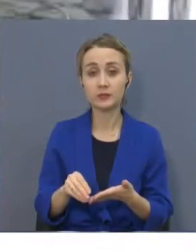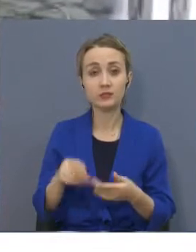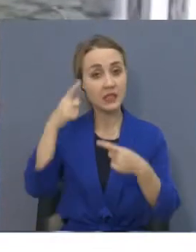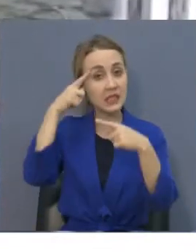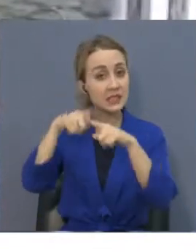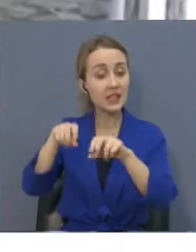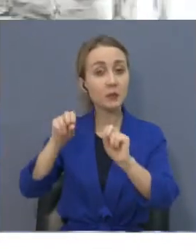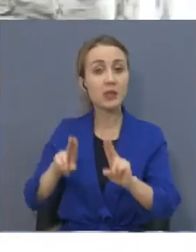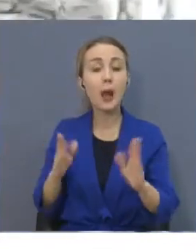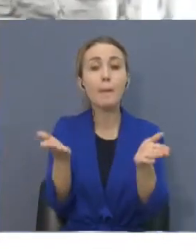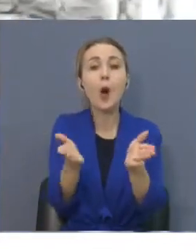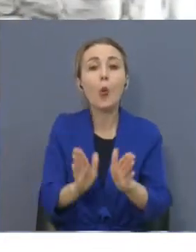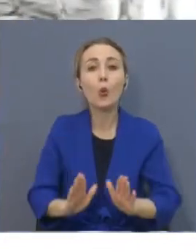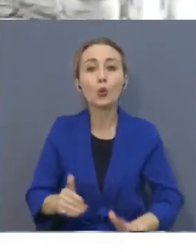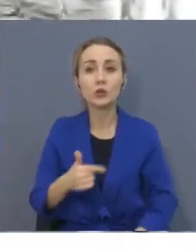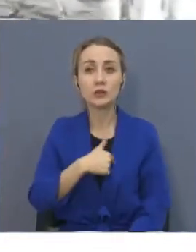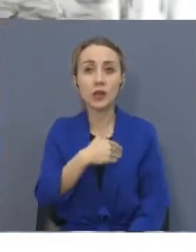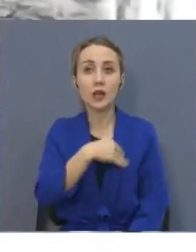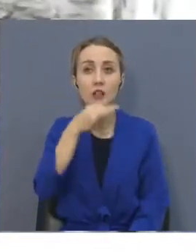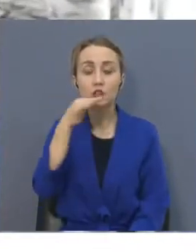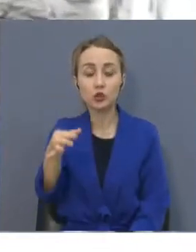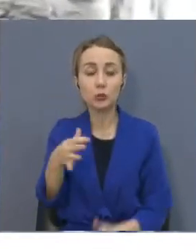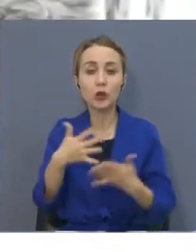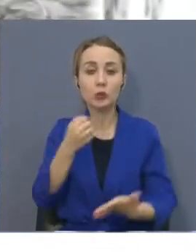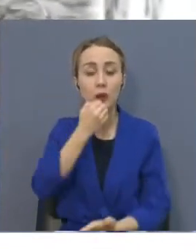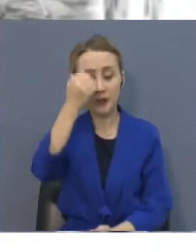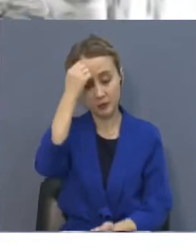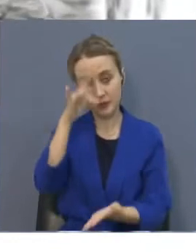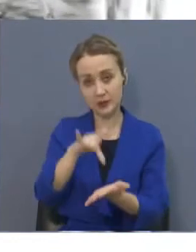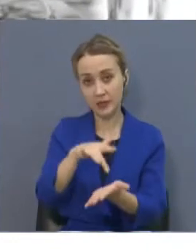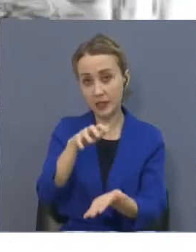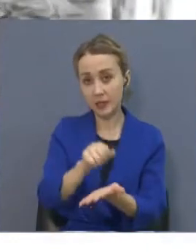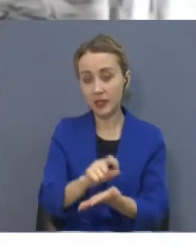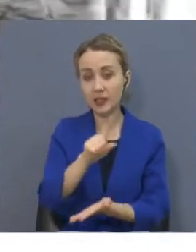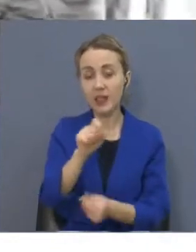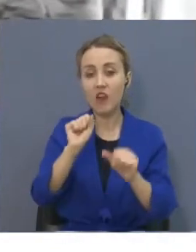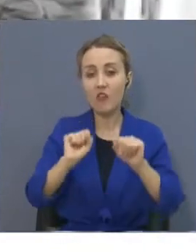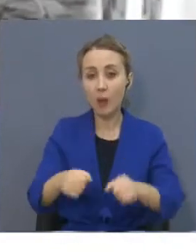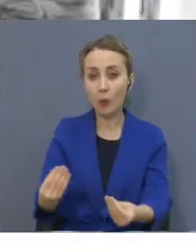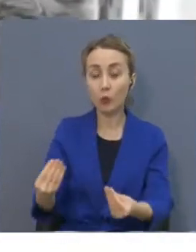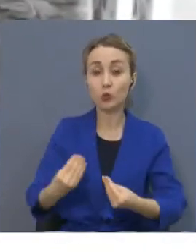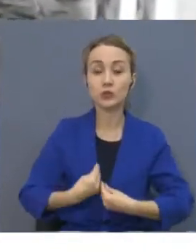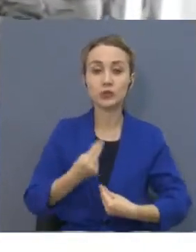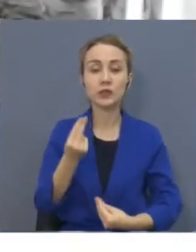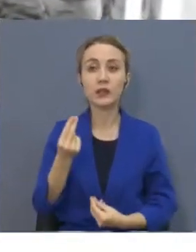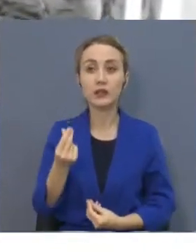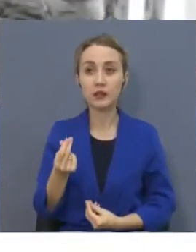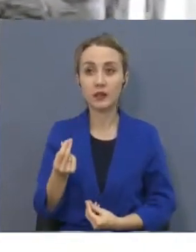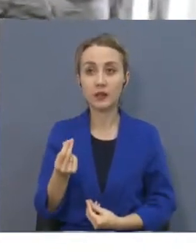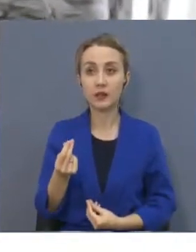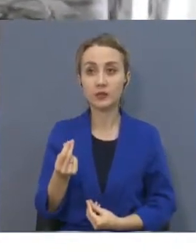для похудения. Я хочу поблагодарить Центр занятости за выделенную такую возможность, за выделенные средства